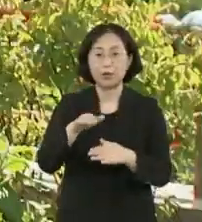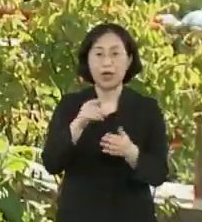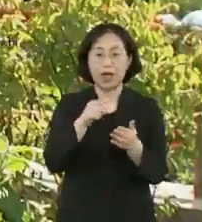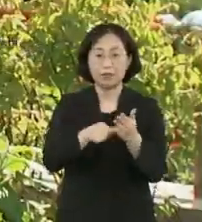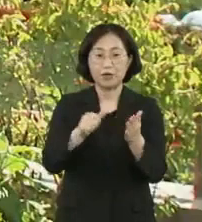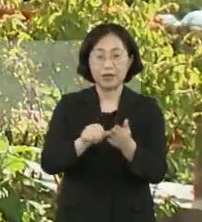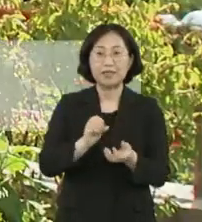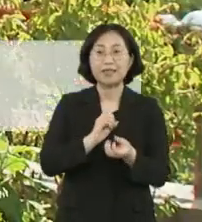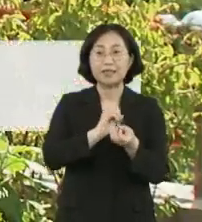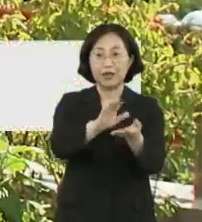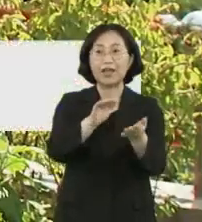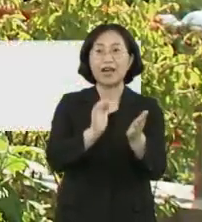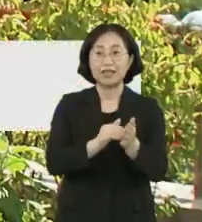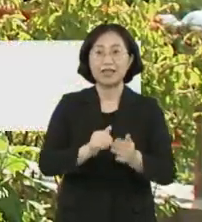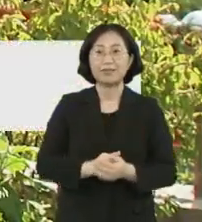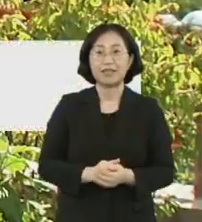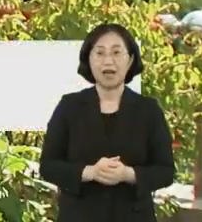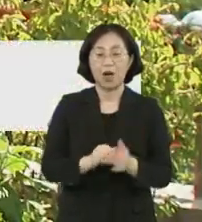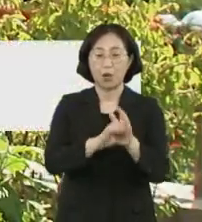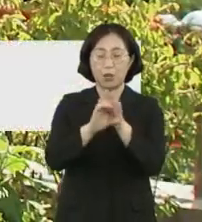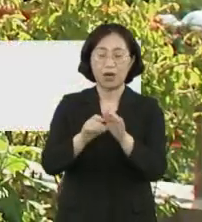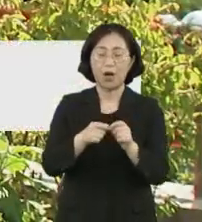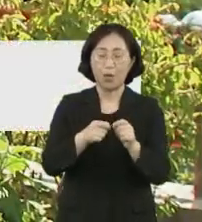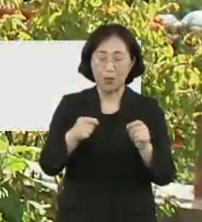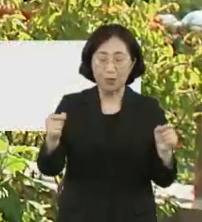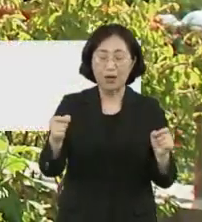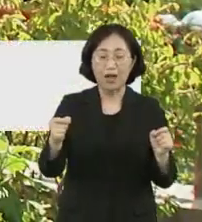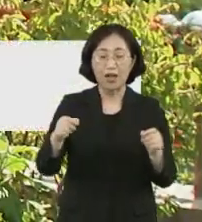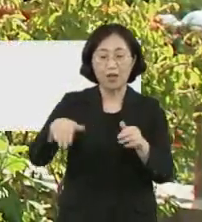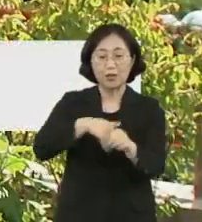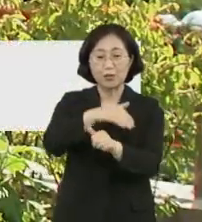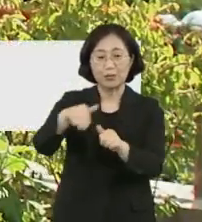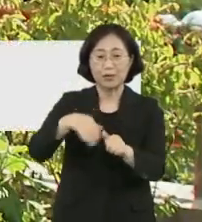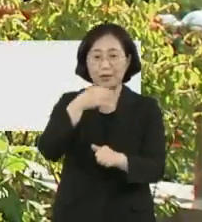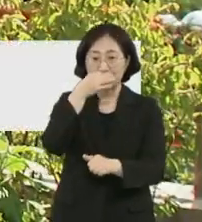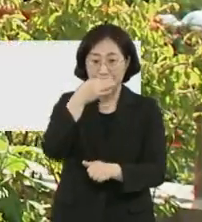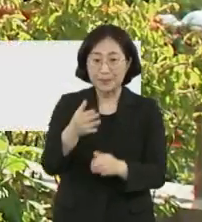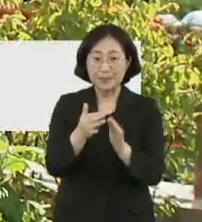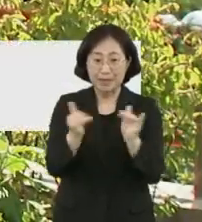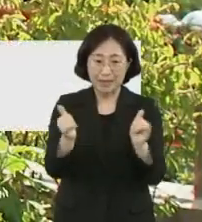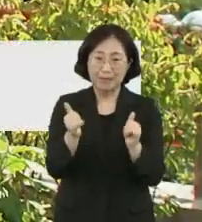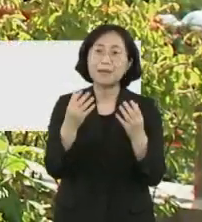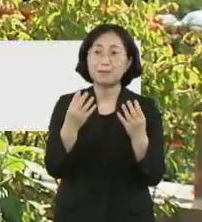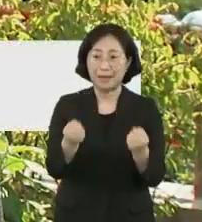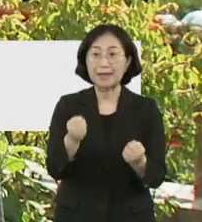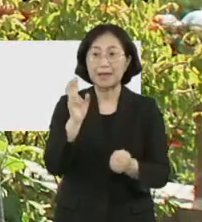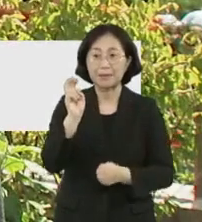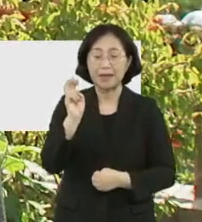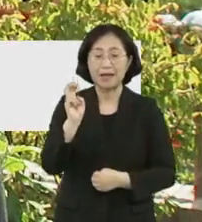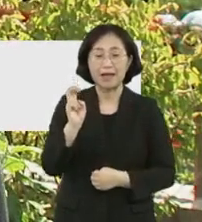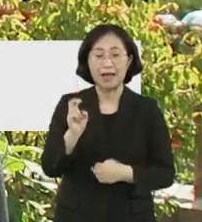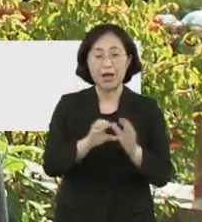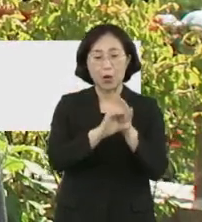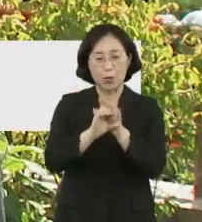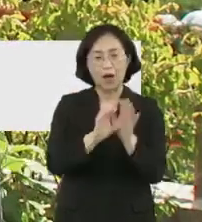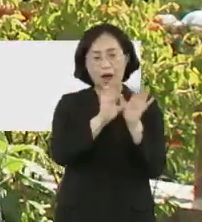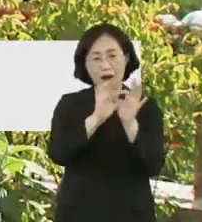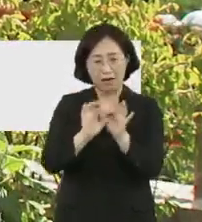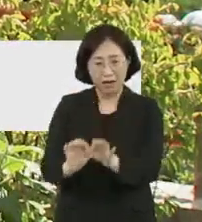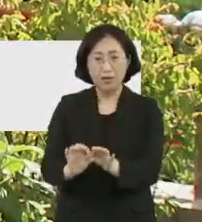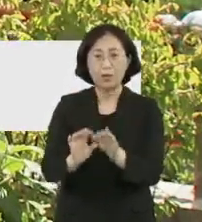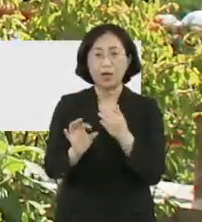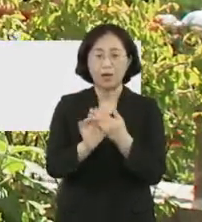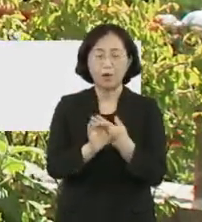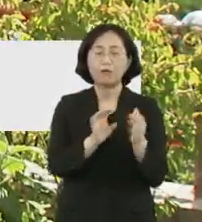코로나가 장기간 지속되면서 주위에 좀 힘들고 어려운 분들이 많이 있을 것 같았습니다. 코로나가 지속된다고